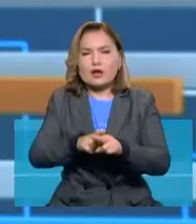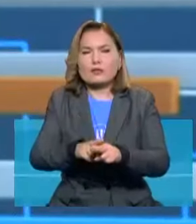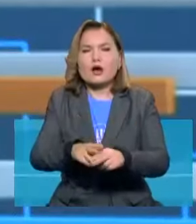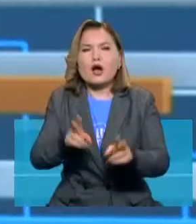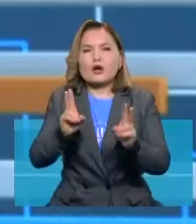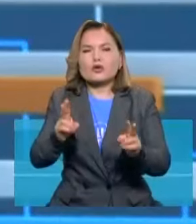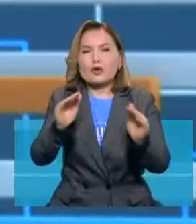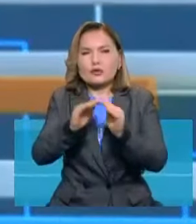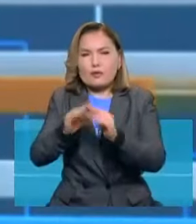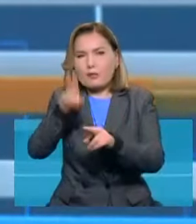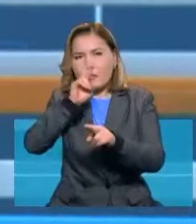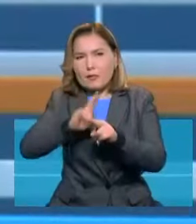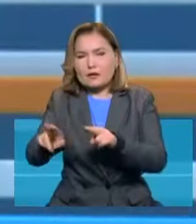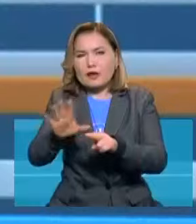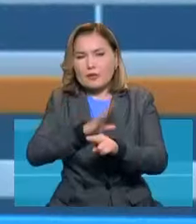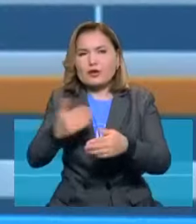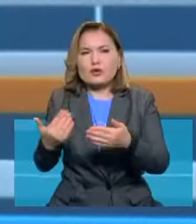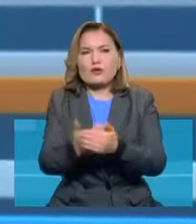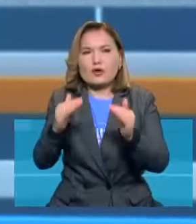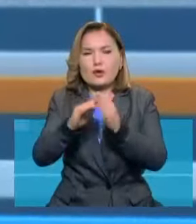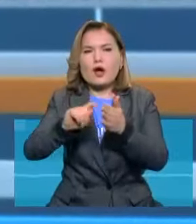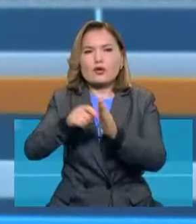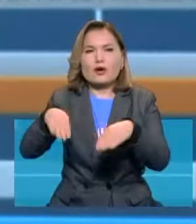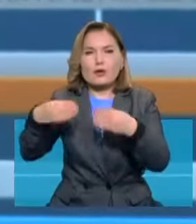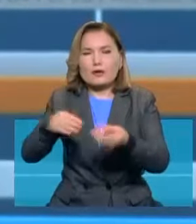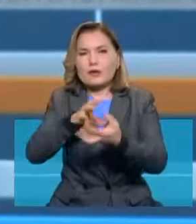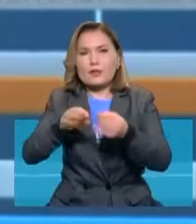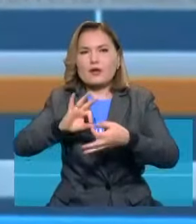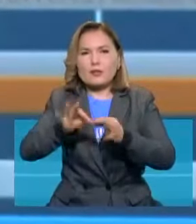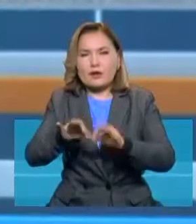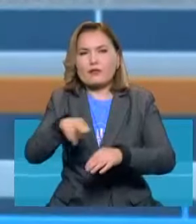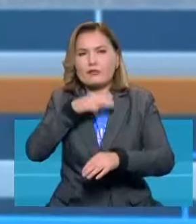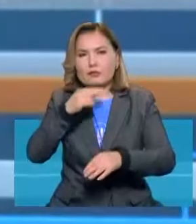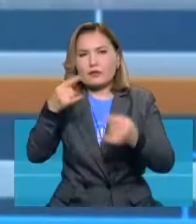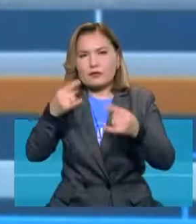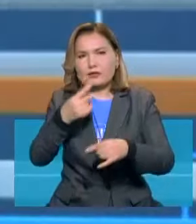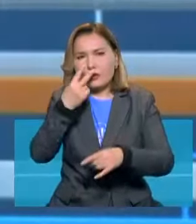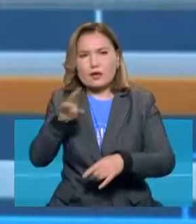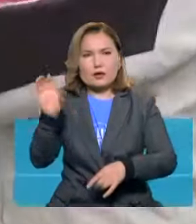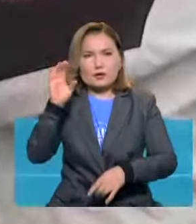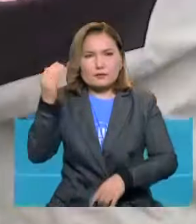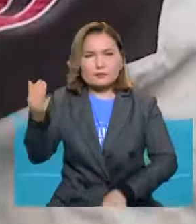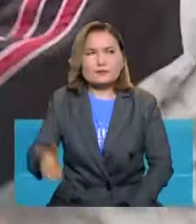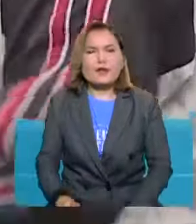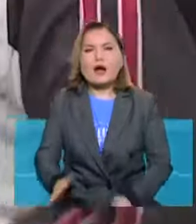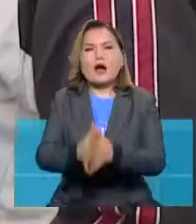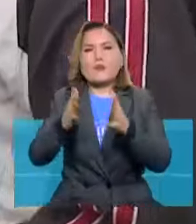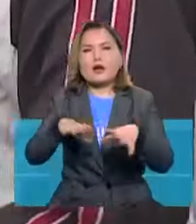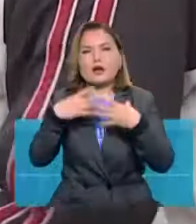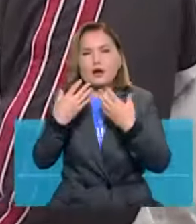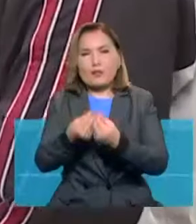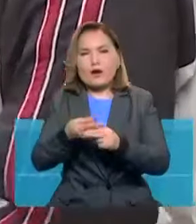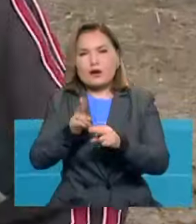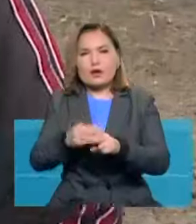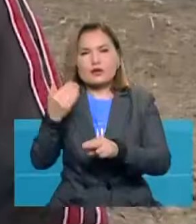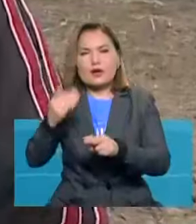не восстановить, начали выручать ключи от нового жилья. Давайте узнаем об этом подробнее. Внимание на экран. Большая семья жумажан сторожила